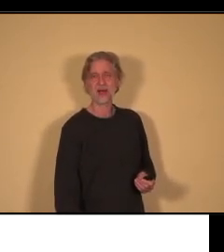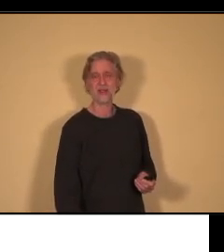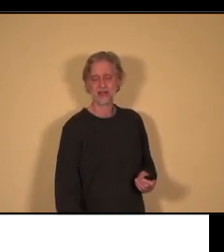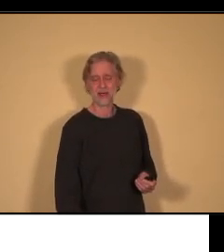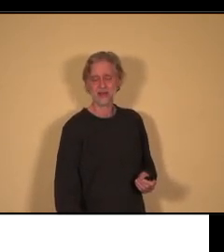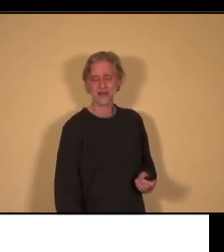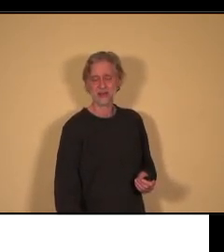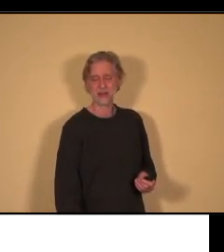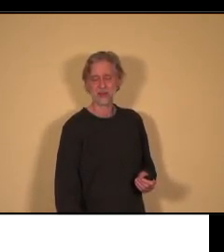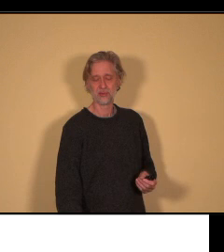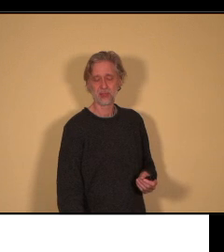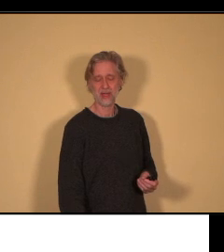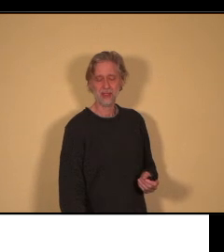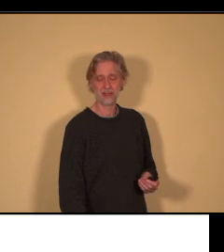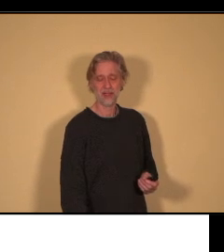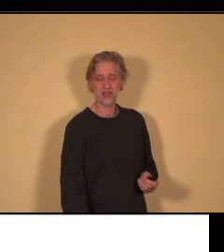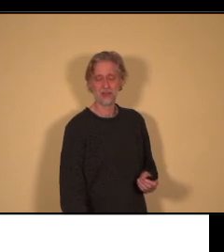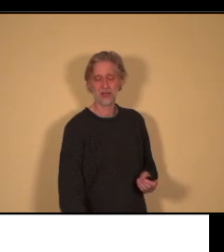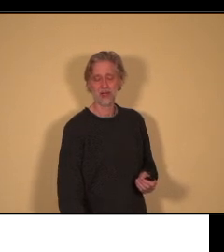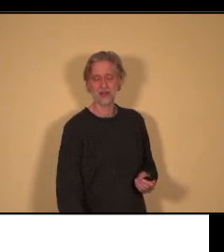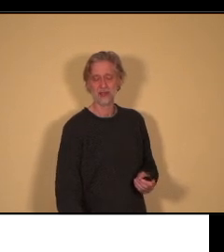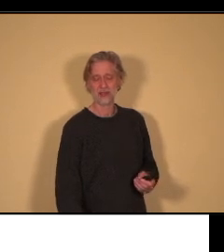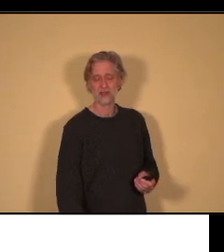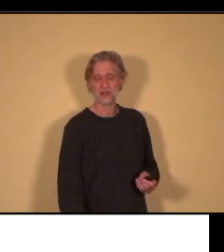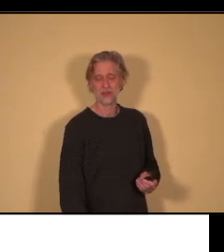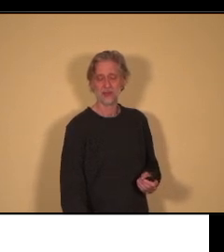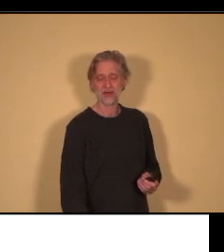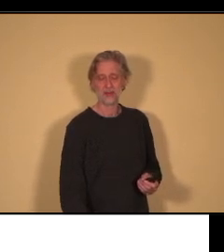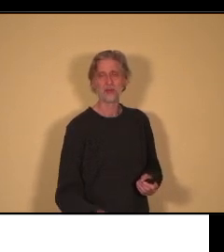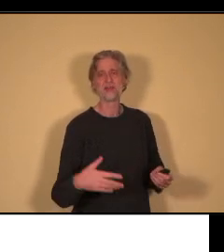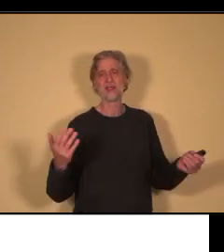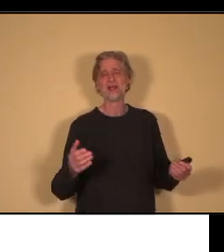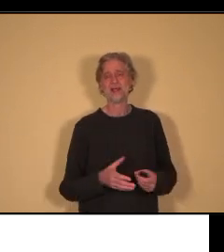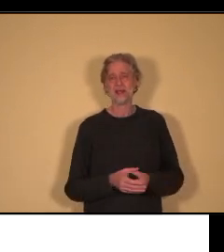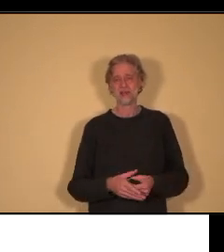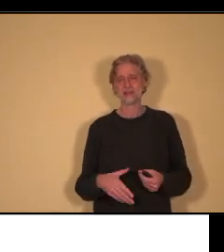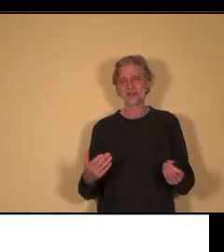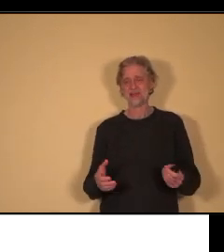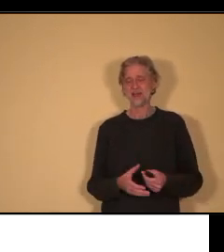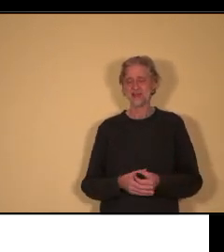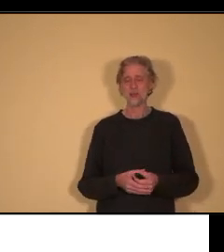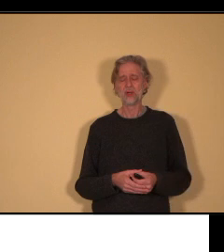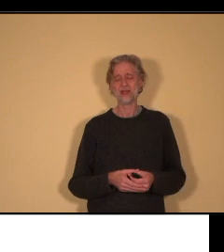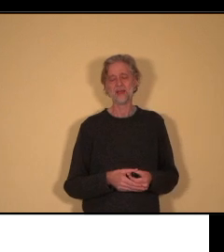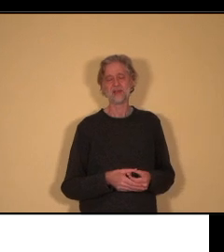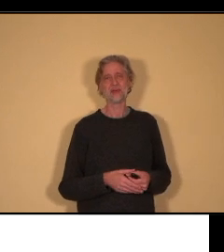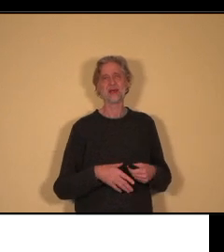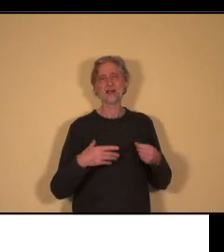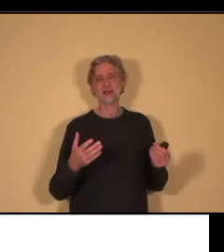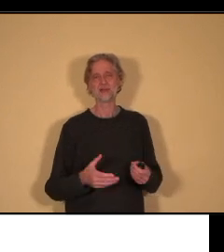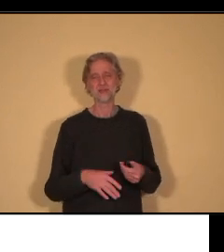Also La Niña-Jahre sind da immer zu kalt, El Niño-Jahre sind hier immer zu warm und man sieht, es ist tatsächlich sehr